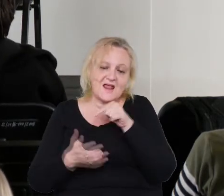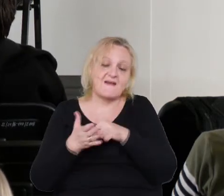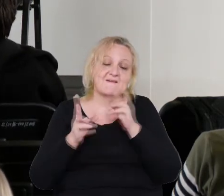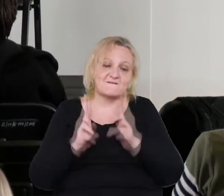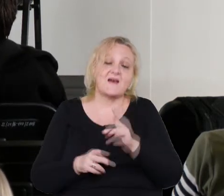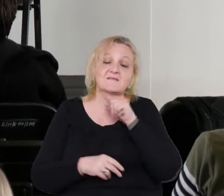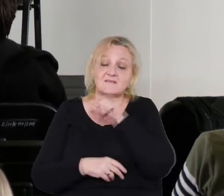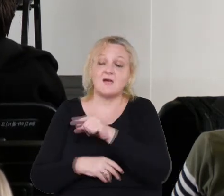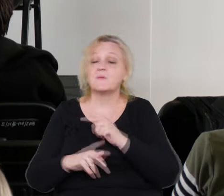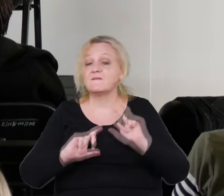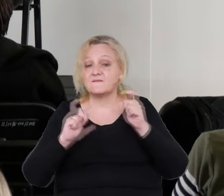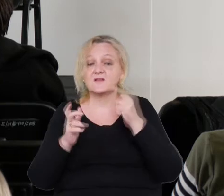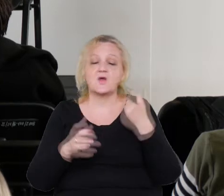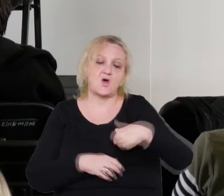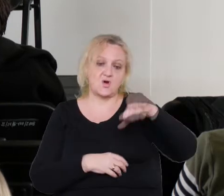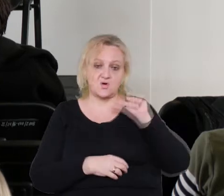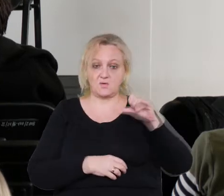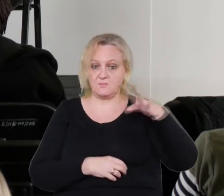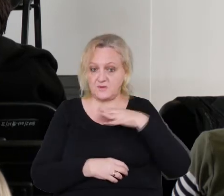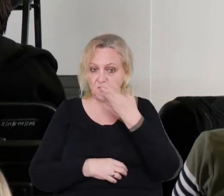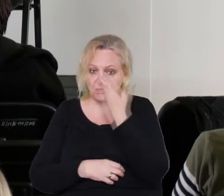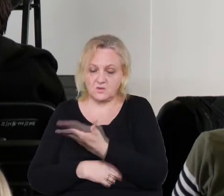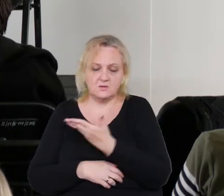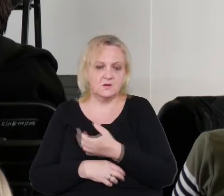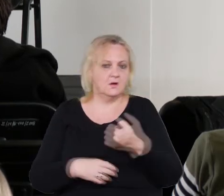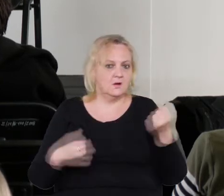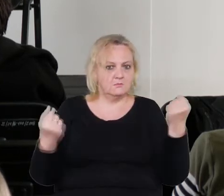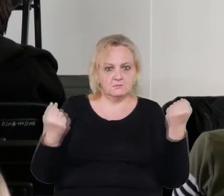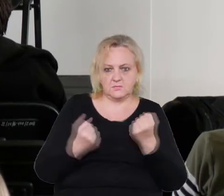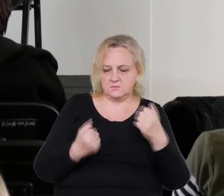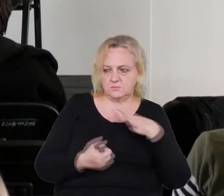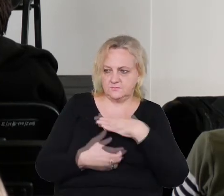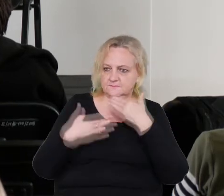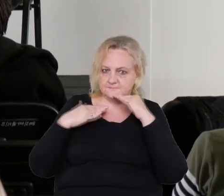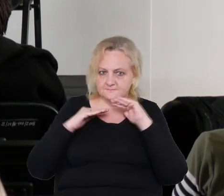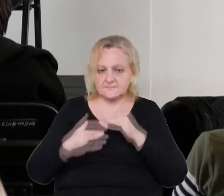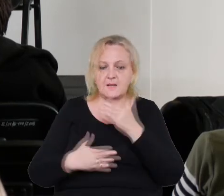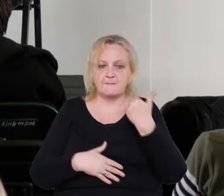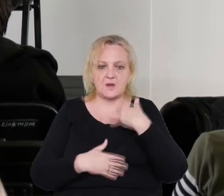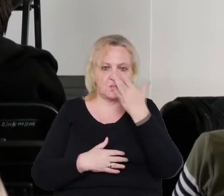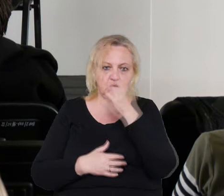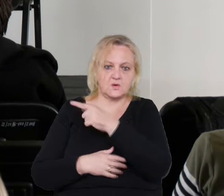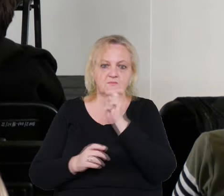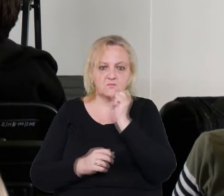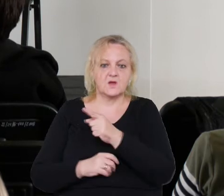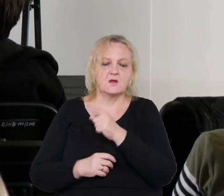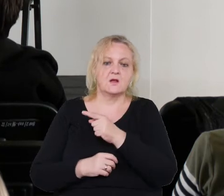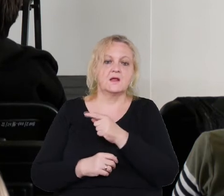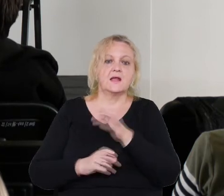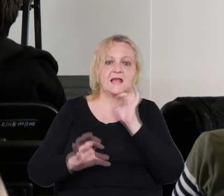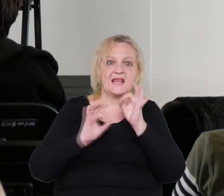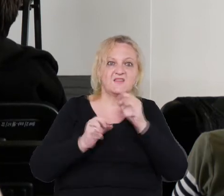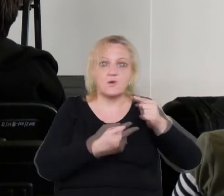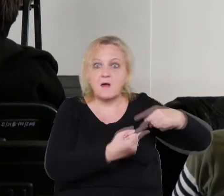tam te to co się wydarzyło w roku ubiegłym No to było bardzo mocno zbudowany dzięki temu że w Białorusi wytworzy się ten alternatywny obieg informacji